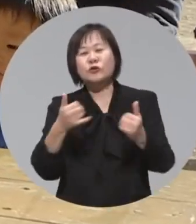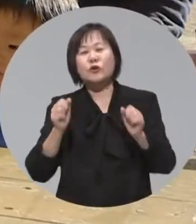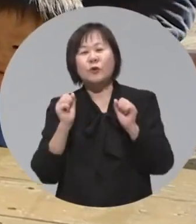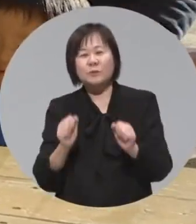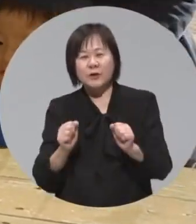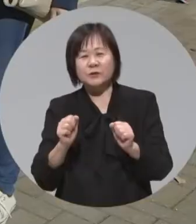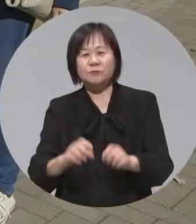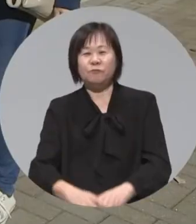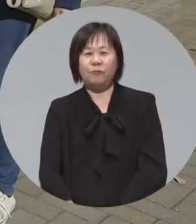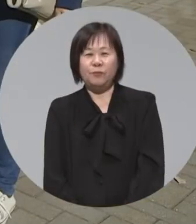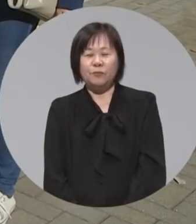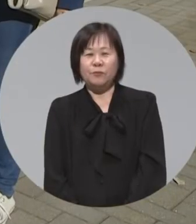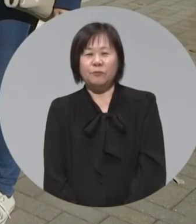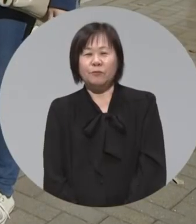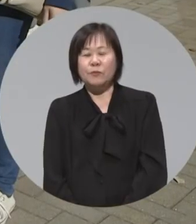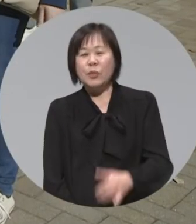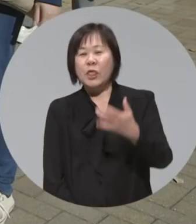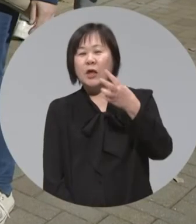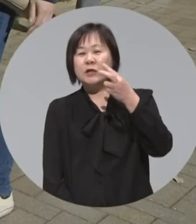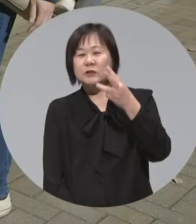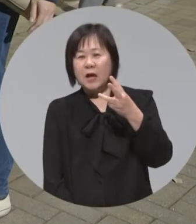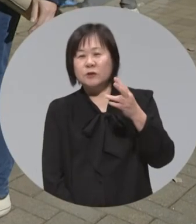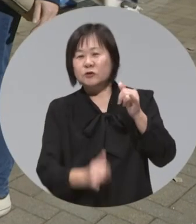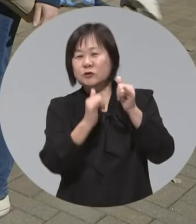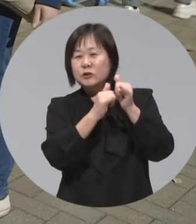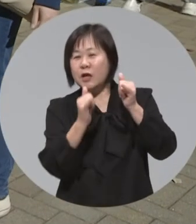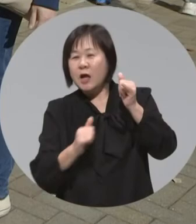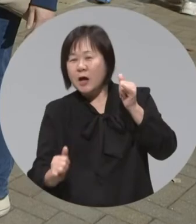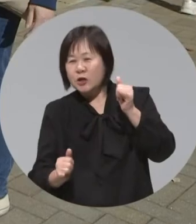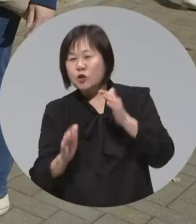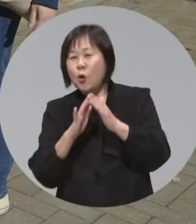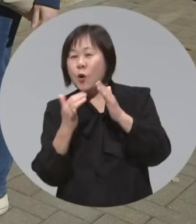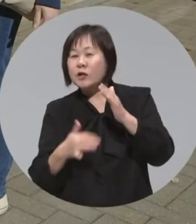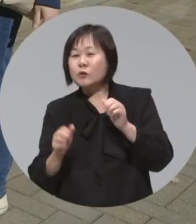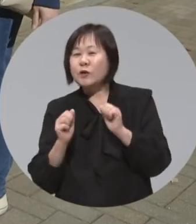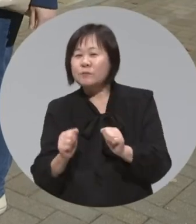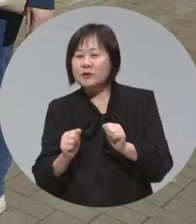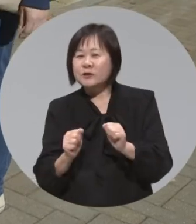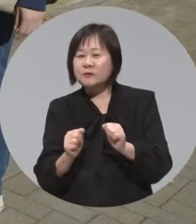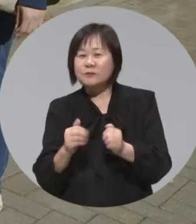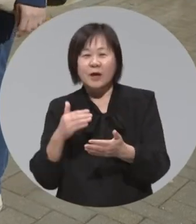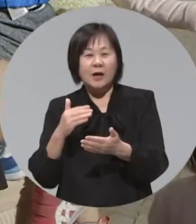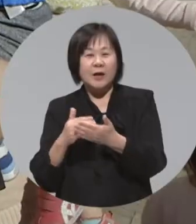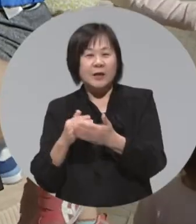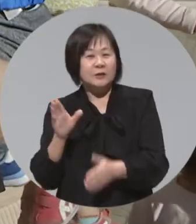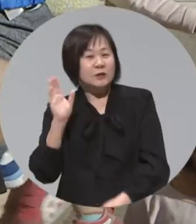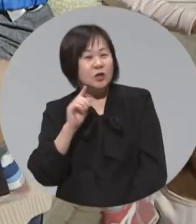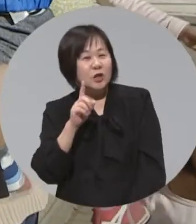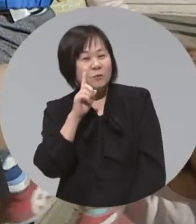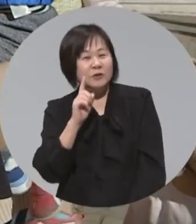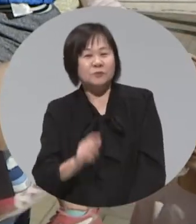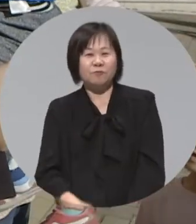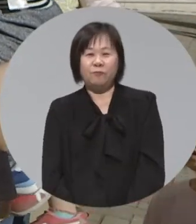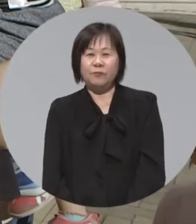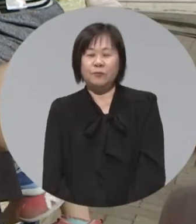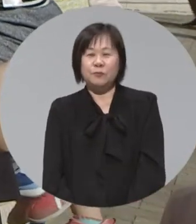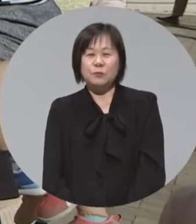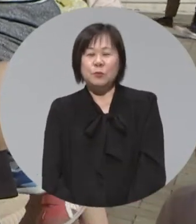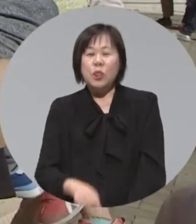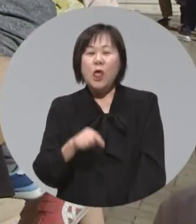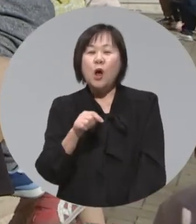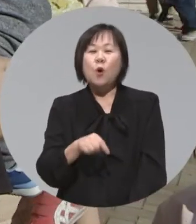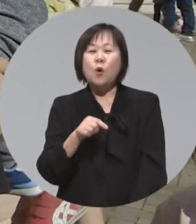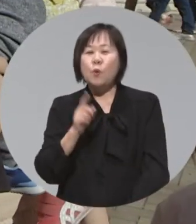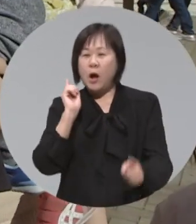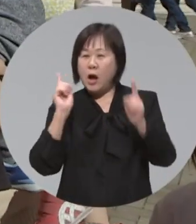。3世代にわたって利用しているご家族がいます。話を聞いてみたいと思います。 ここにはね、遊